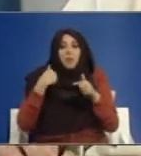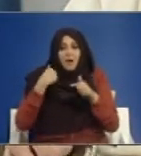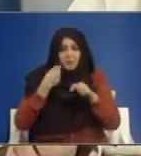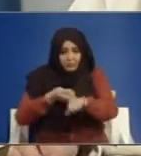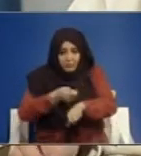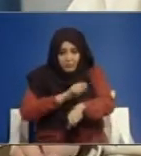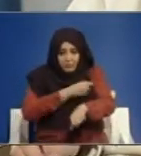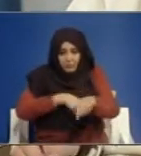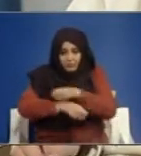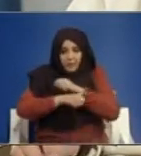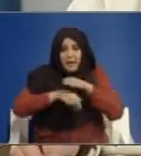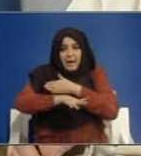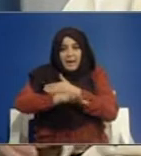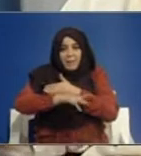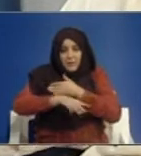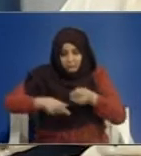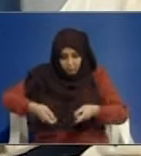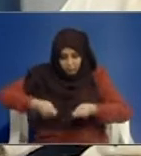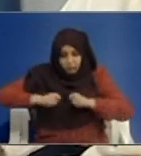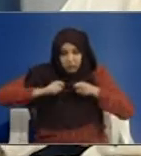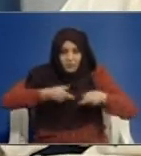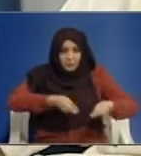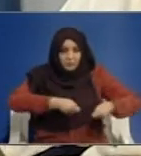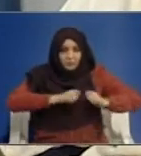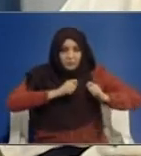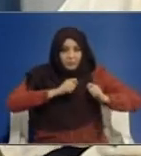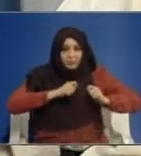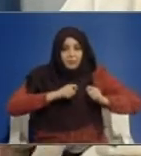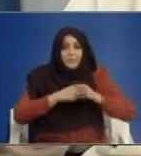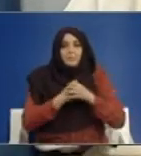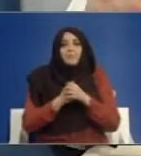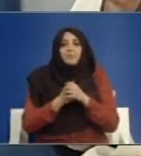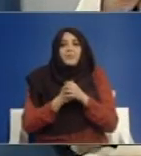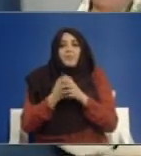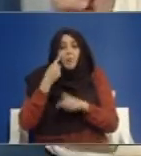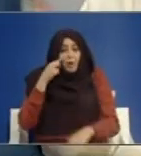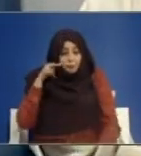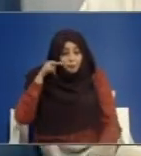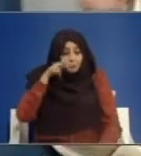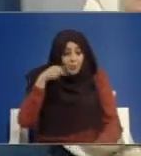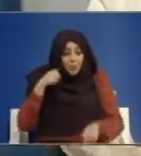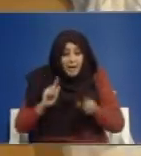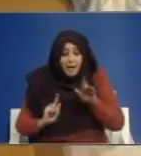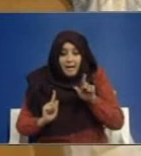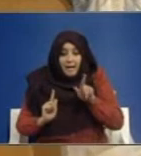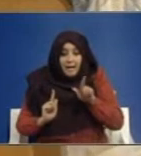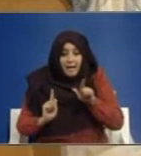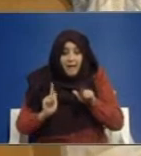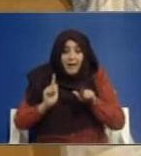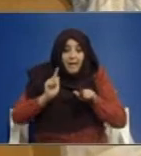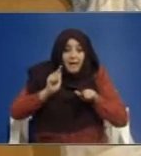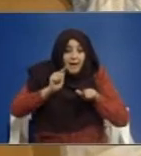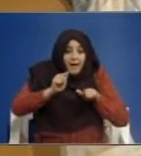ثوبي حتى لا تتسخ بالطين، وأنظر إلى مواطن قدمي حتى لا أدوس